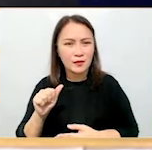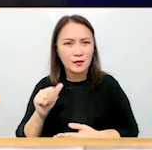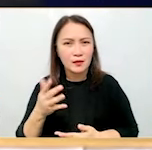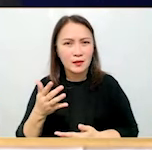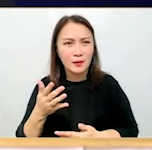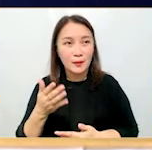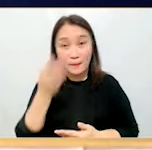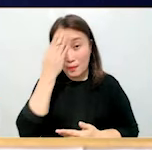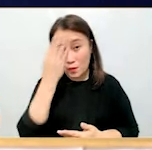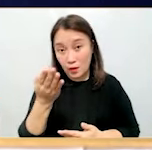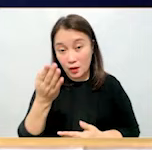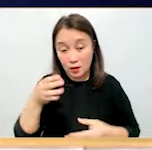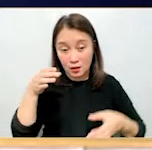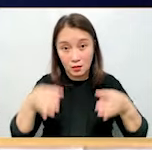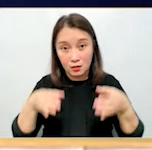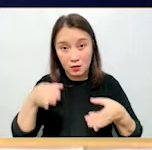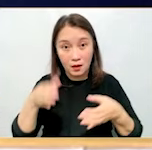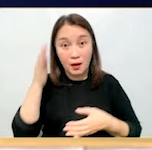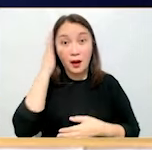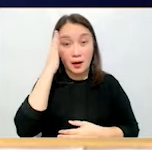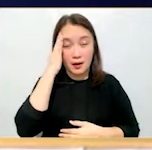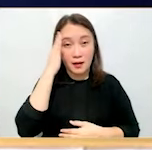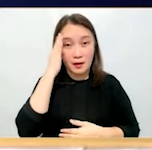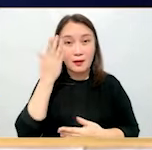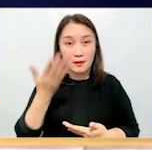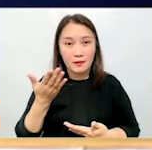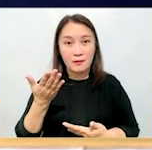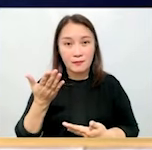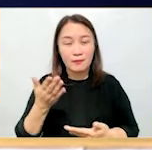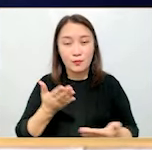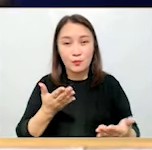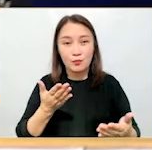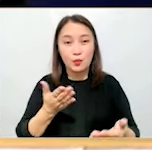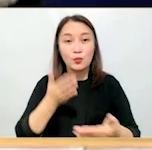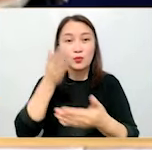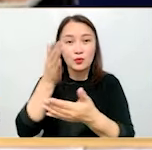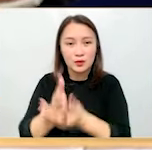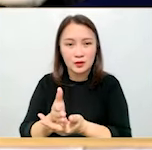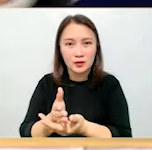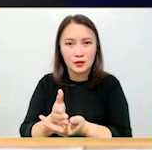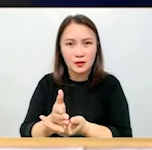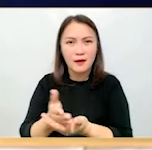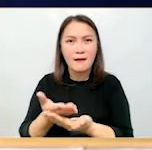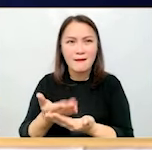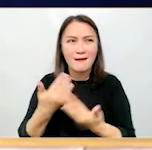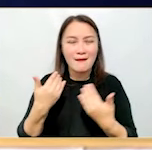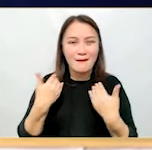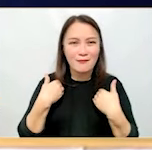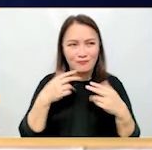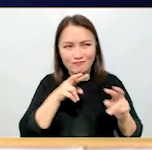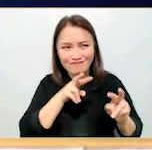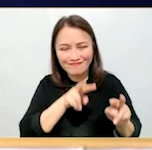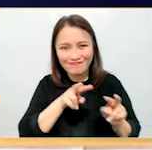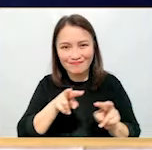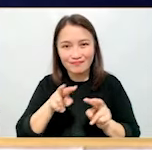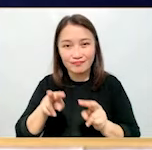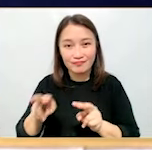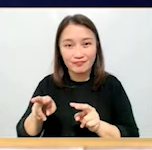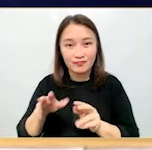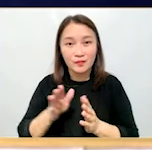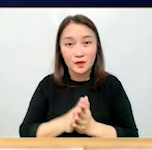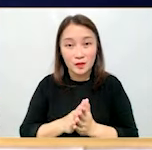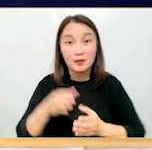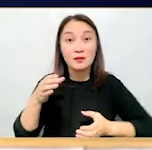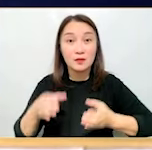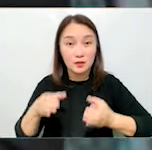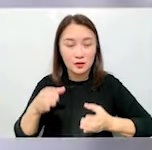So siguro alam nila na dito na naman pupunta, nagkaroon na sila ng mga mata at tenga doon sa korte at